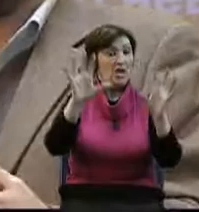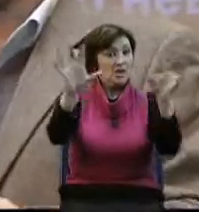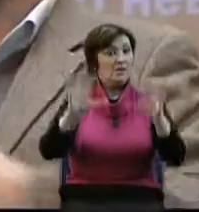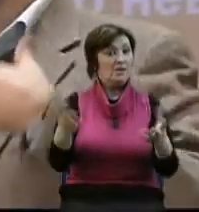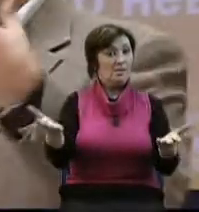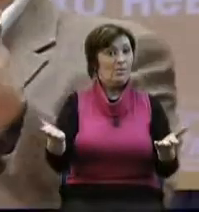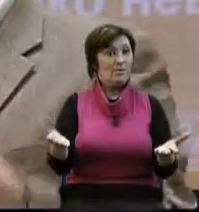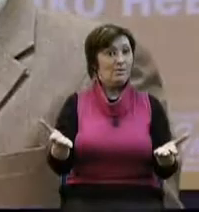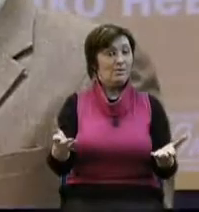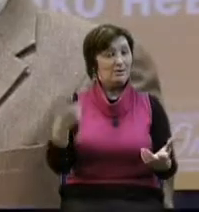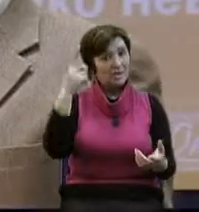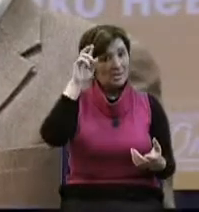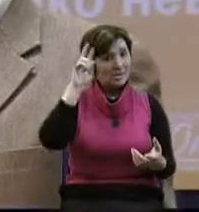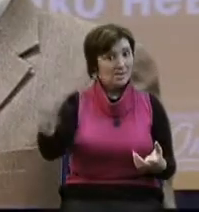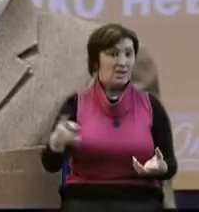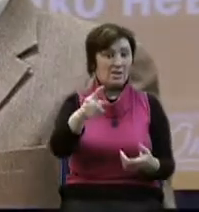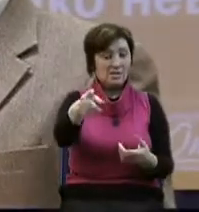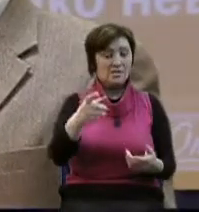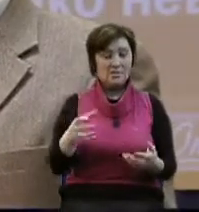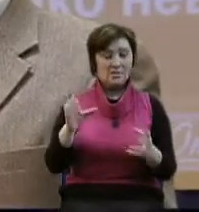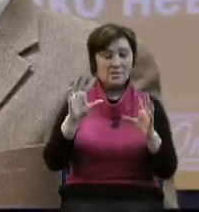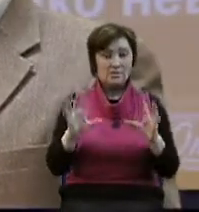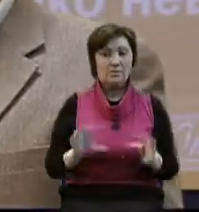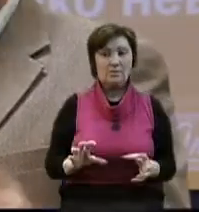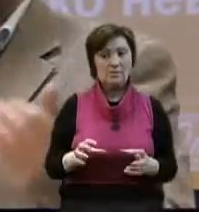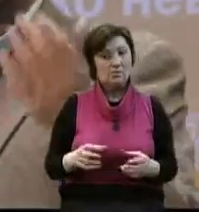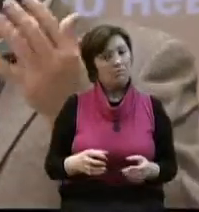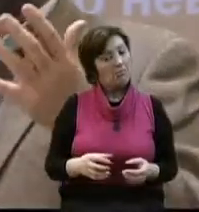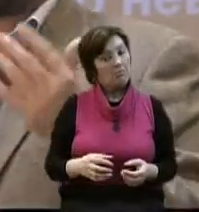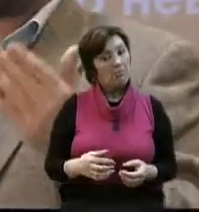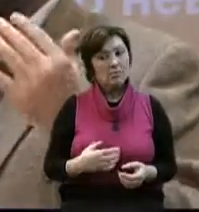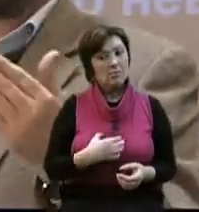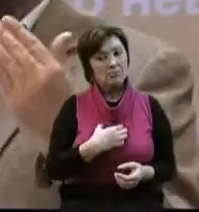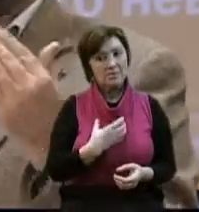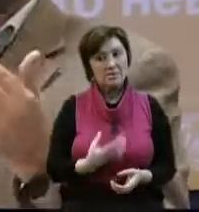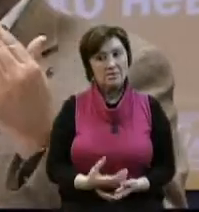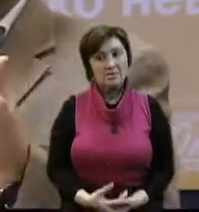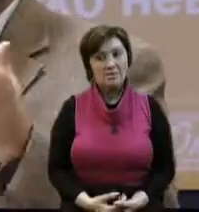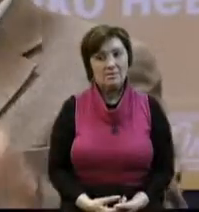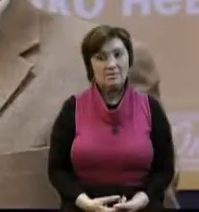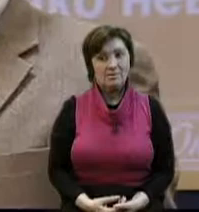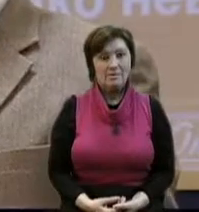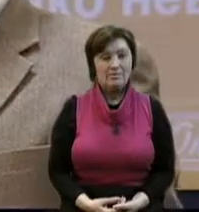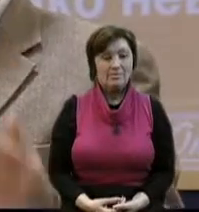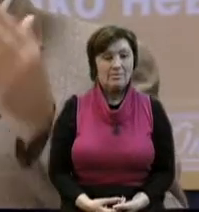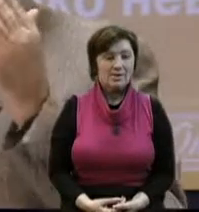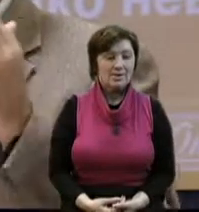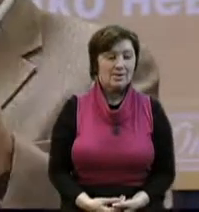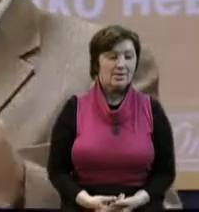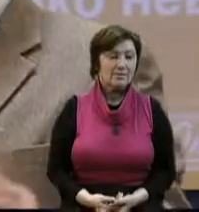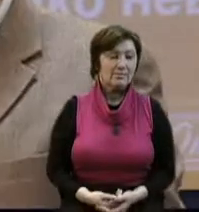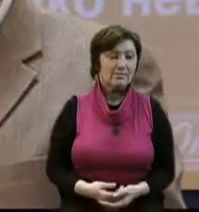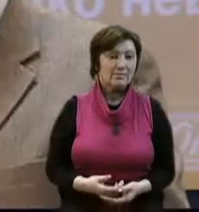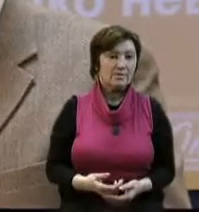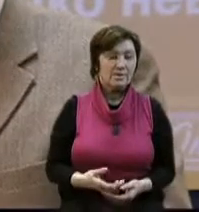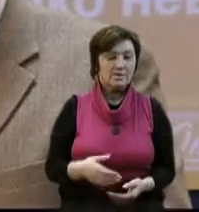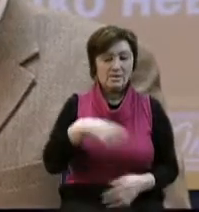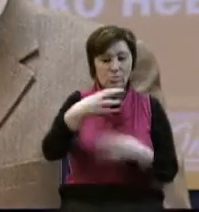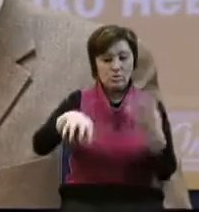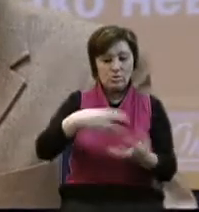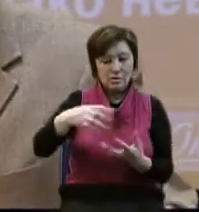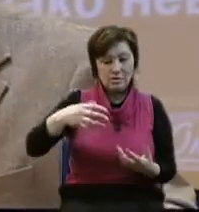показывает, что они не знают на самом деле, что они не знатоки закона, что они даже